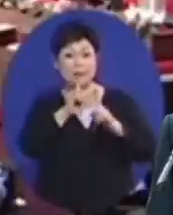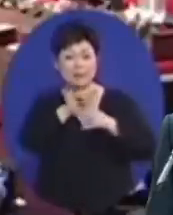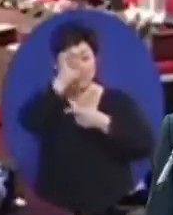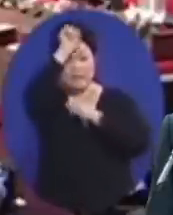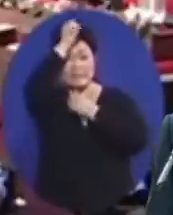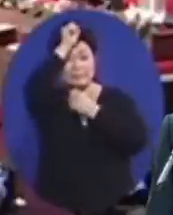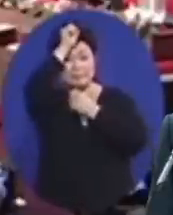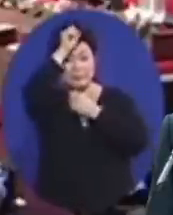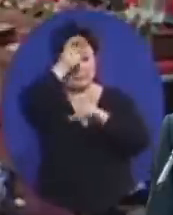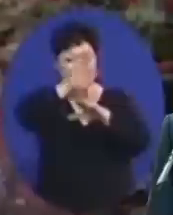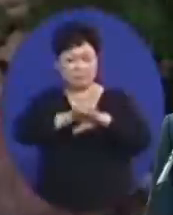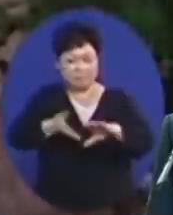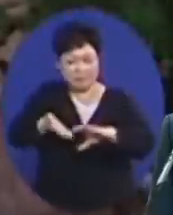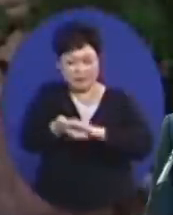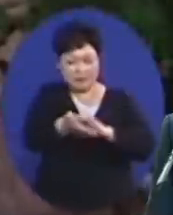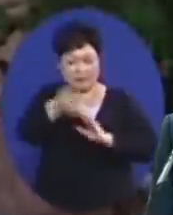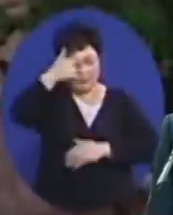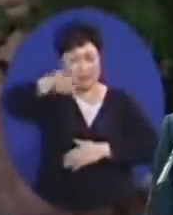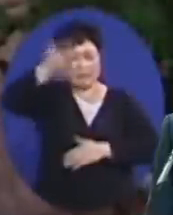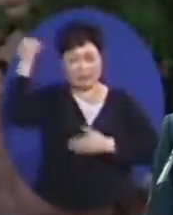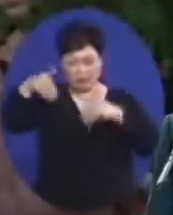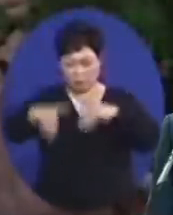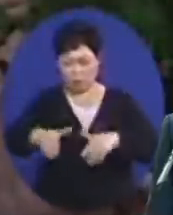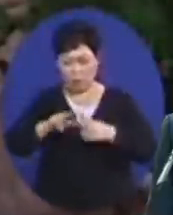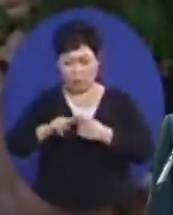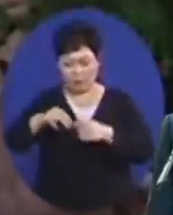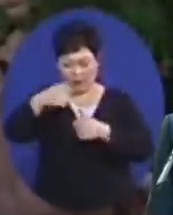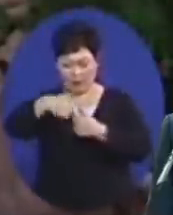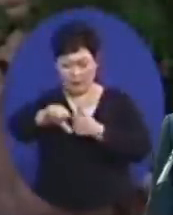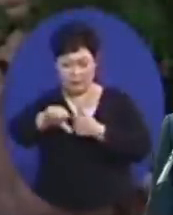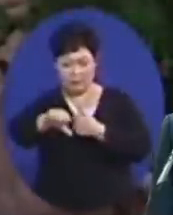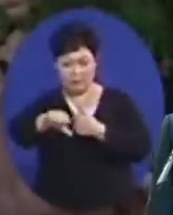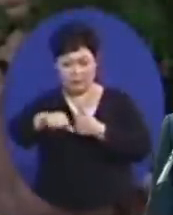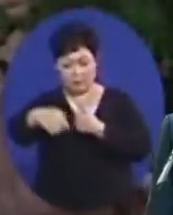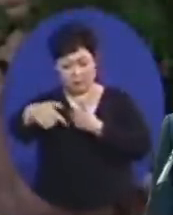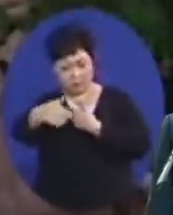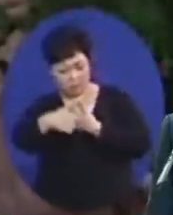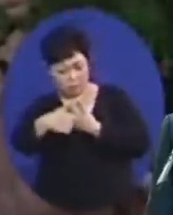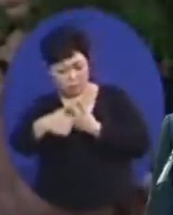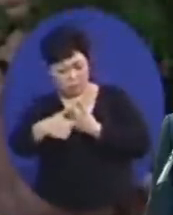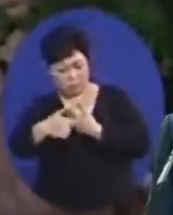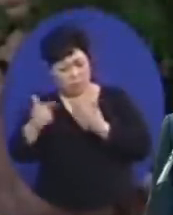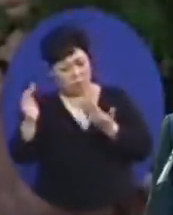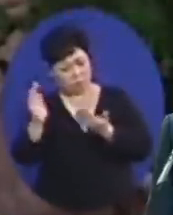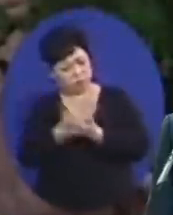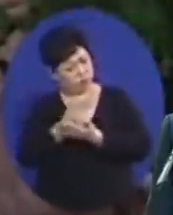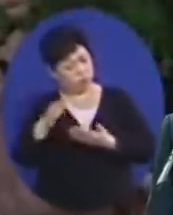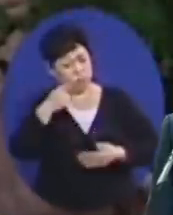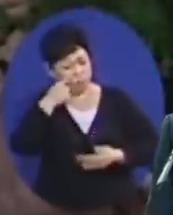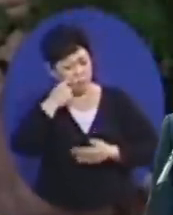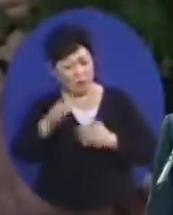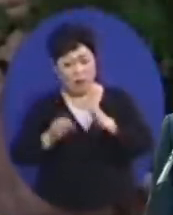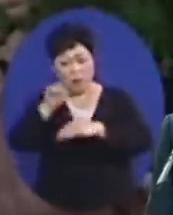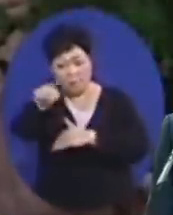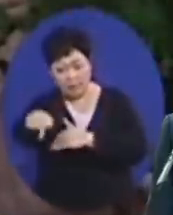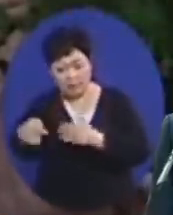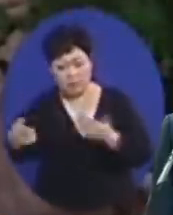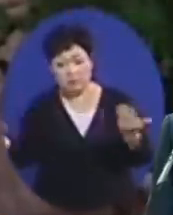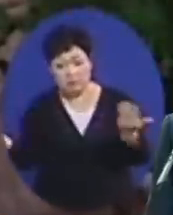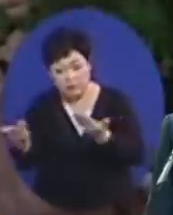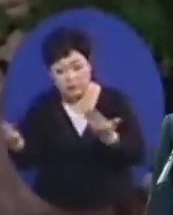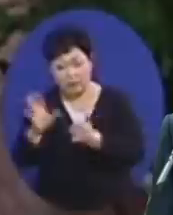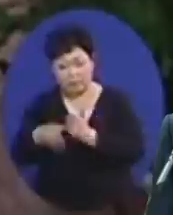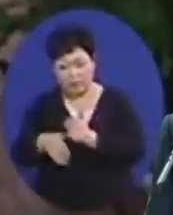신겨라. 옛날에 종과 아들은 밖을 봐서는 분별을 못합니다. 밭에서 일할 때 종도 일하고 아들도